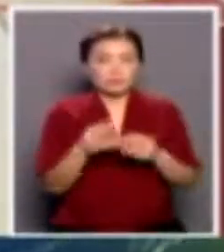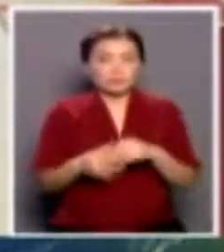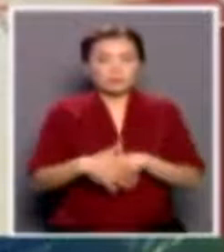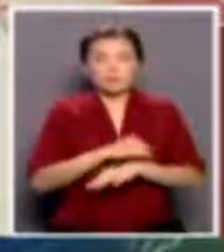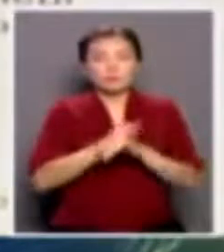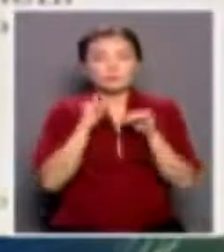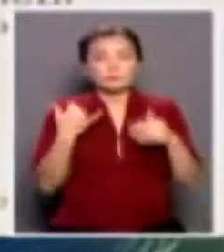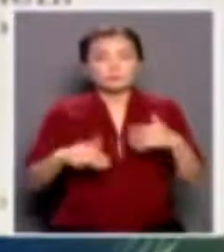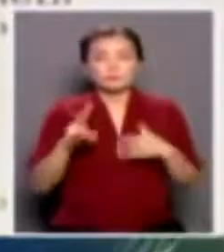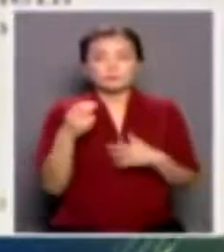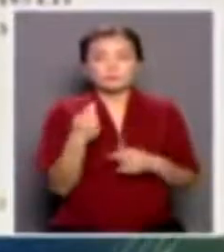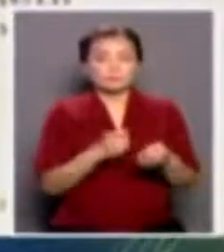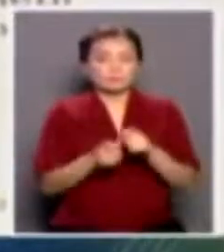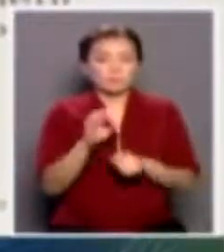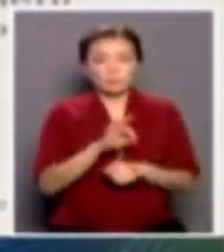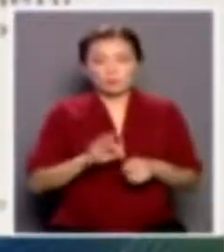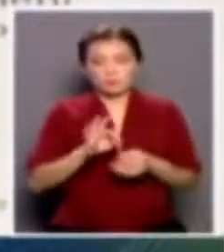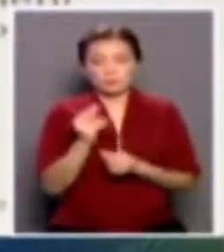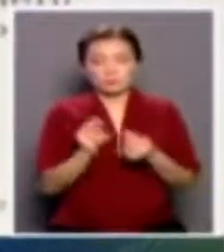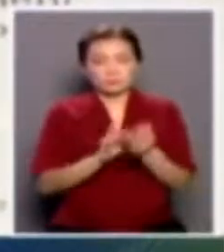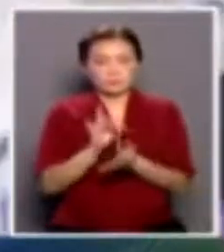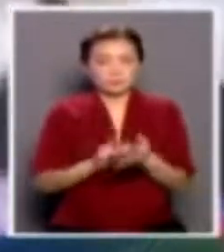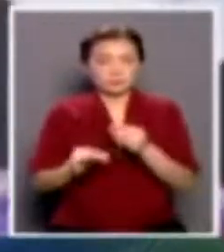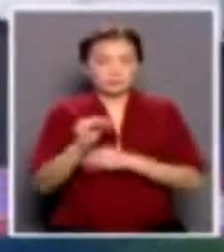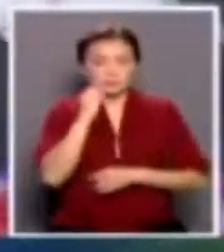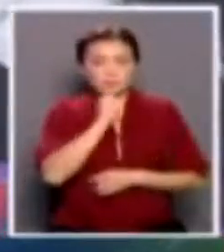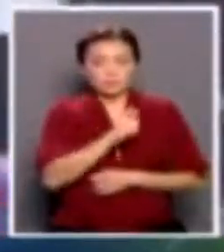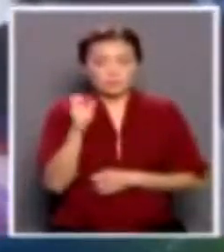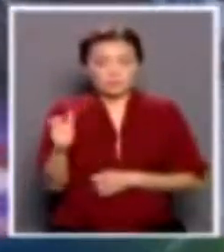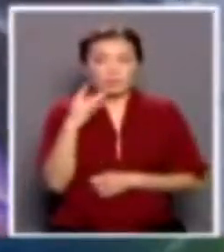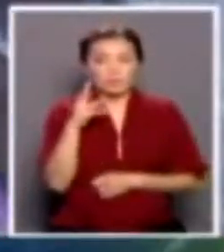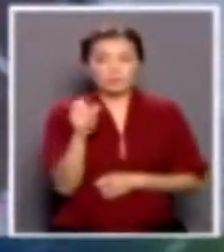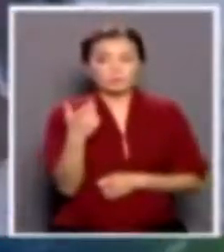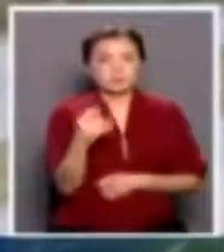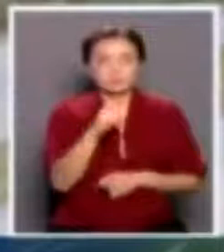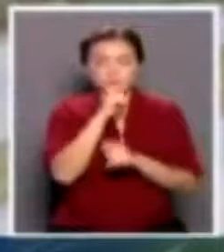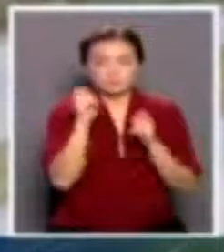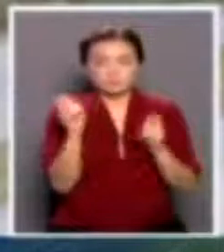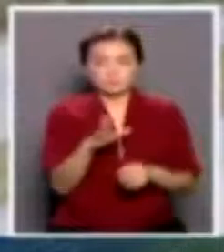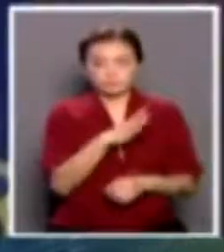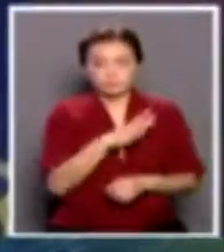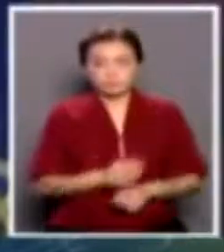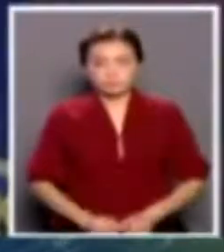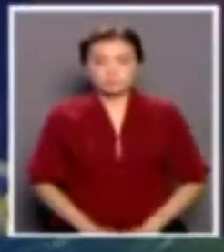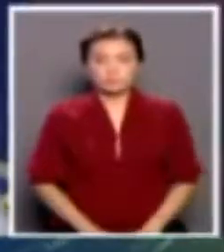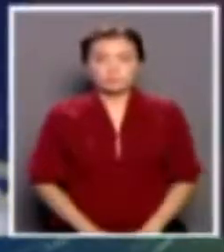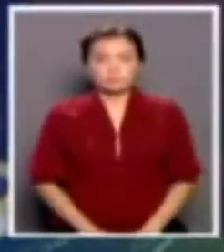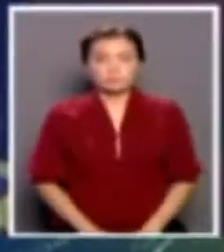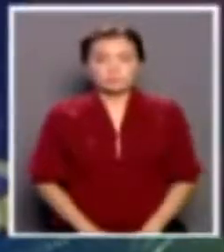арасында кенжелеген ұлттық қолөнер туралы ойын ортаға салған ақсақалға музей ұжымы алғыс айтып, естелік